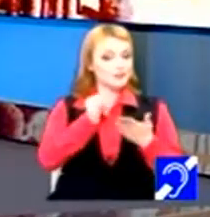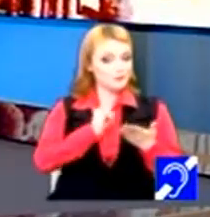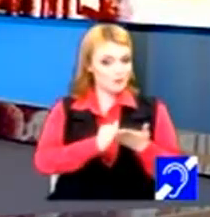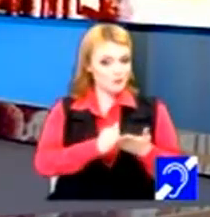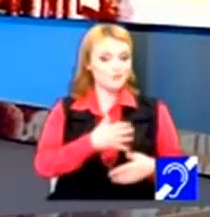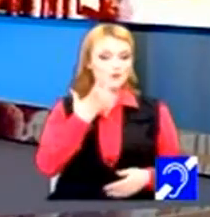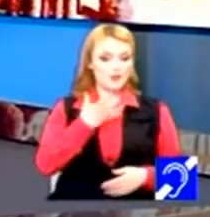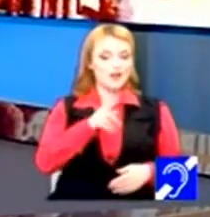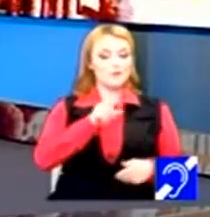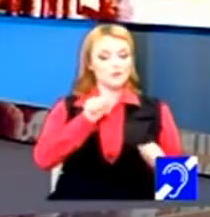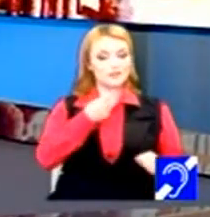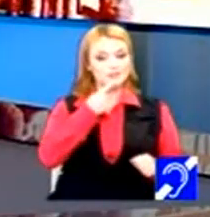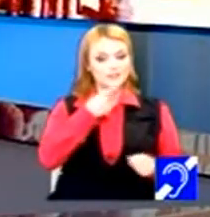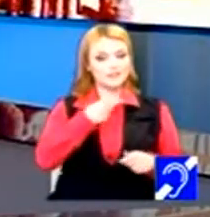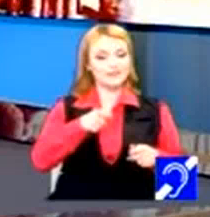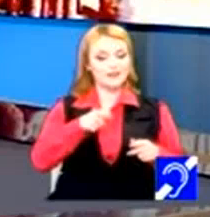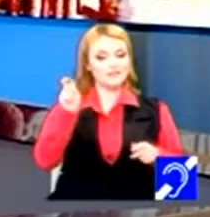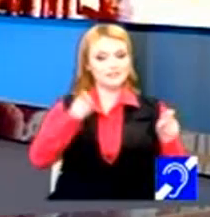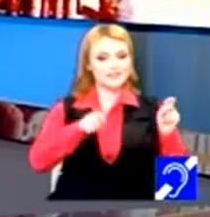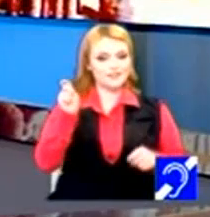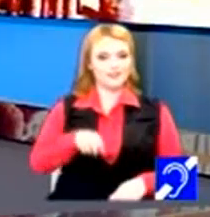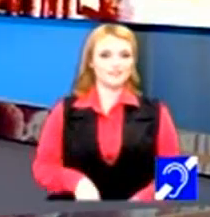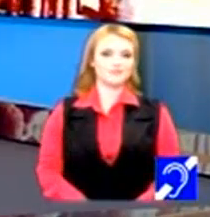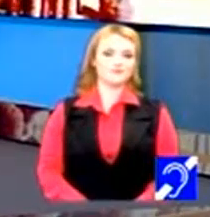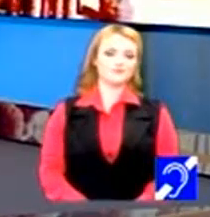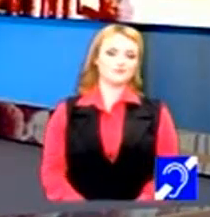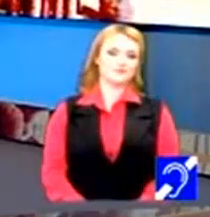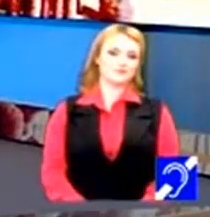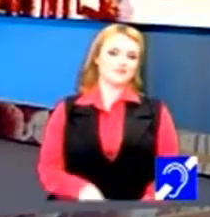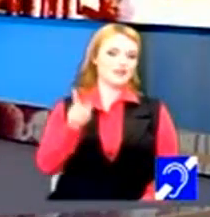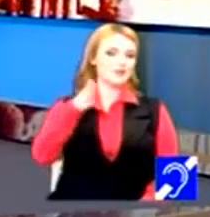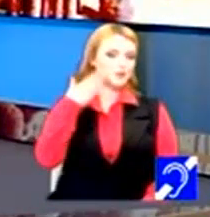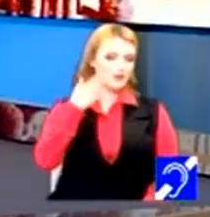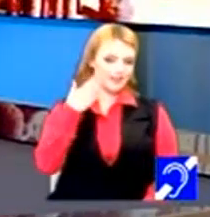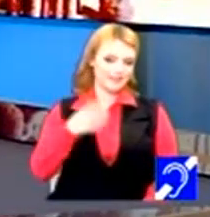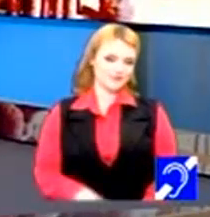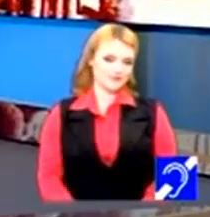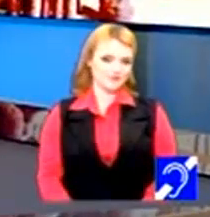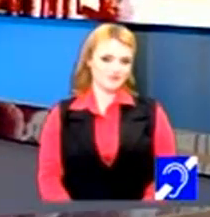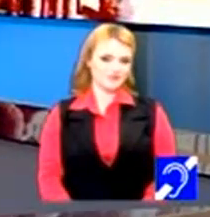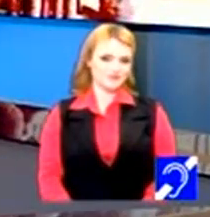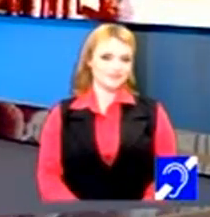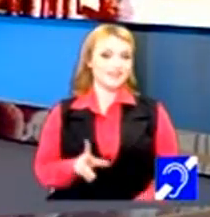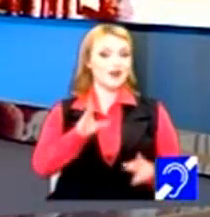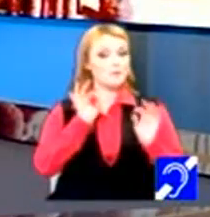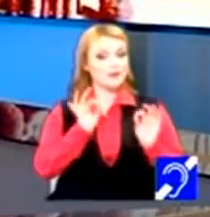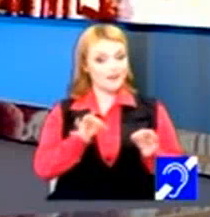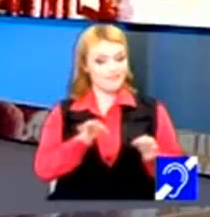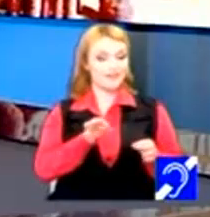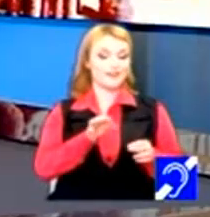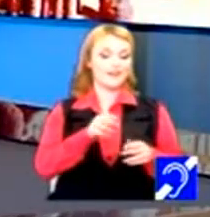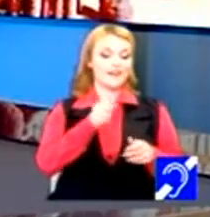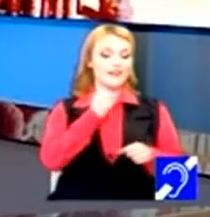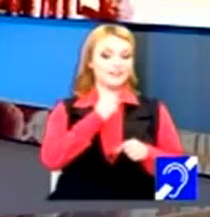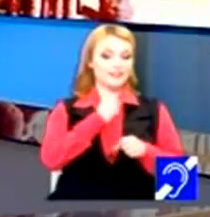gustate astăzi la festivalul organizat în satul Harghitean Nicolești, din România. Priceperea și hârnicia